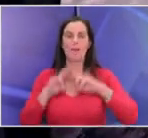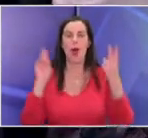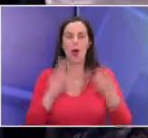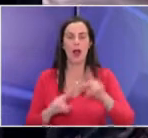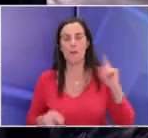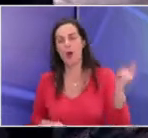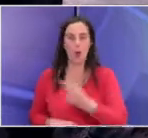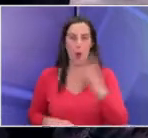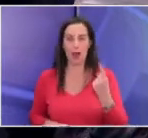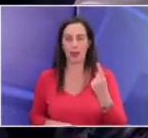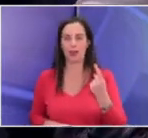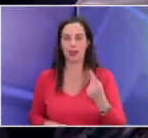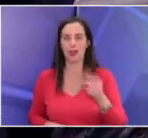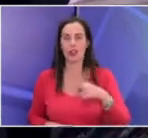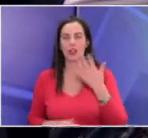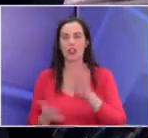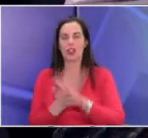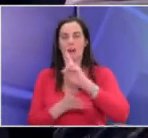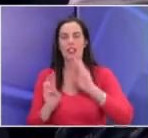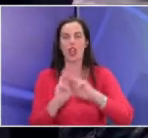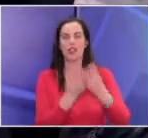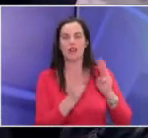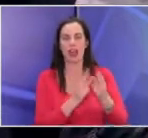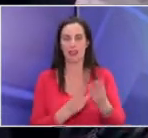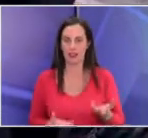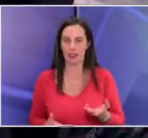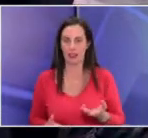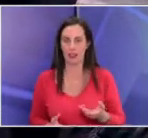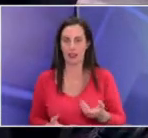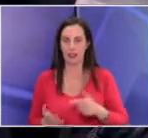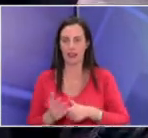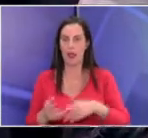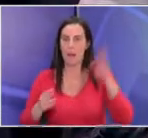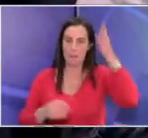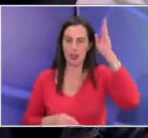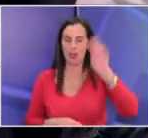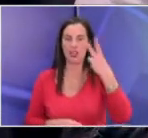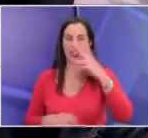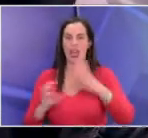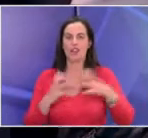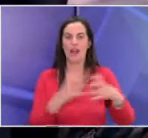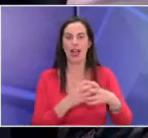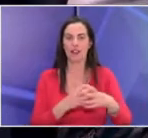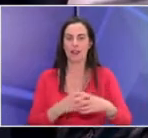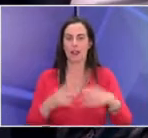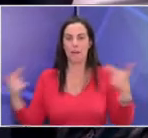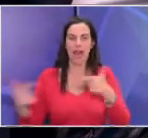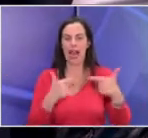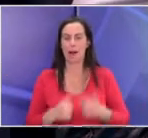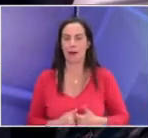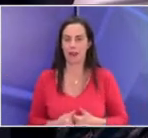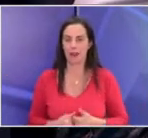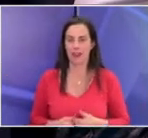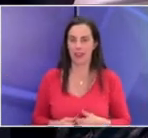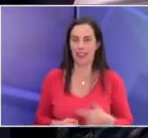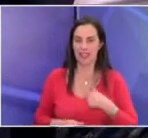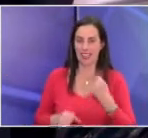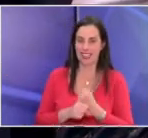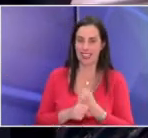אז הם פנו להם, אחרי כמה שעות הם מתקשרים לדודי אמסלם, מה, הרבפת אותנו, באת אלינו, השתקת אותנו, אמר להם, לא, יש לי עד הבחירות